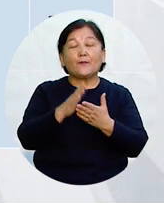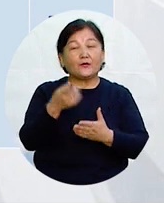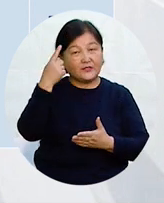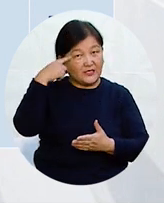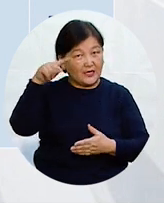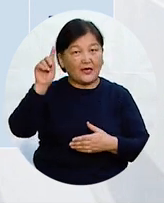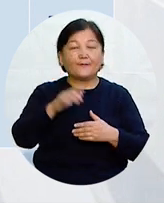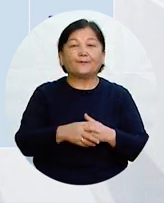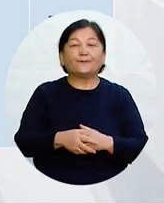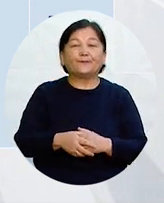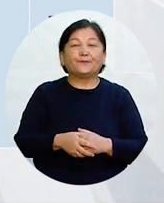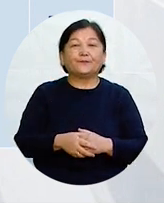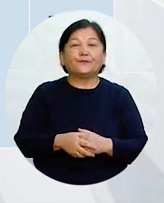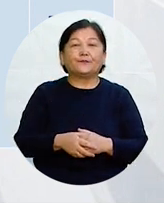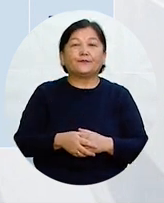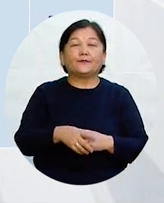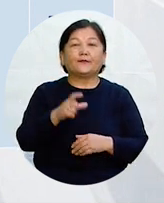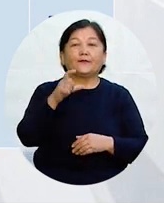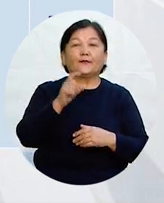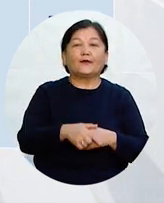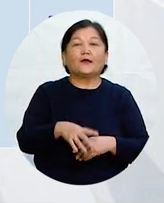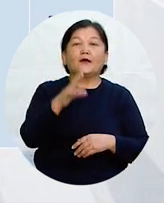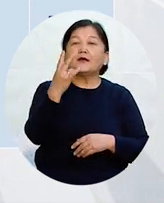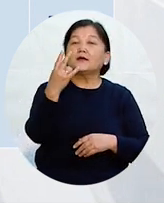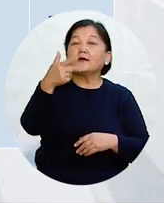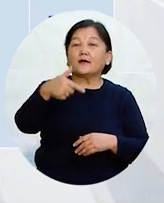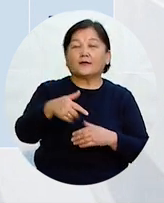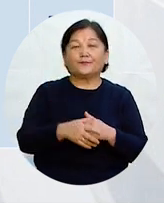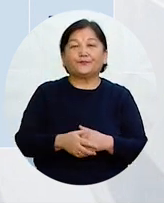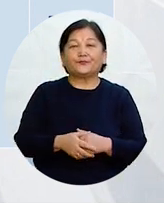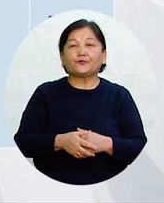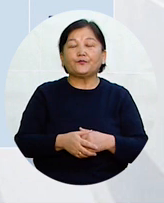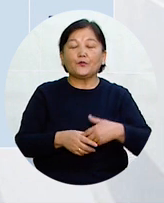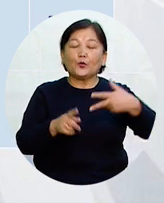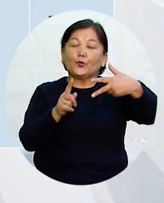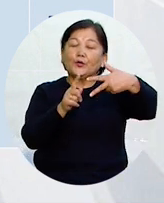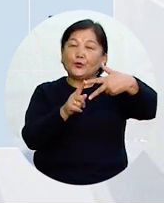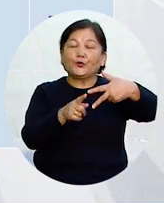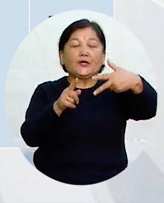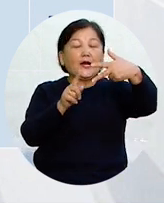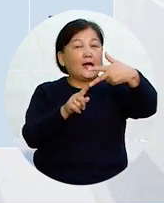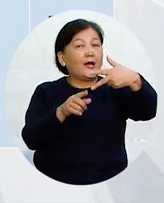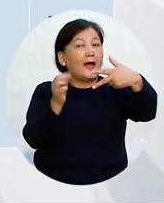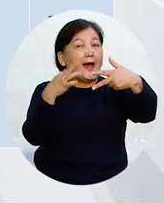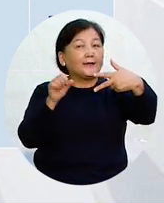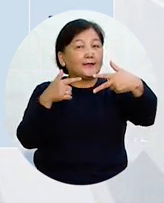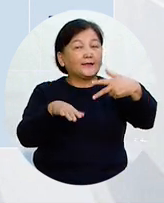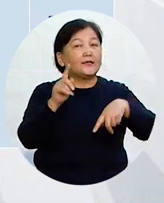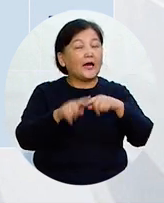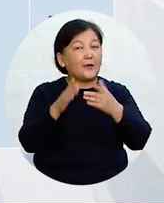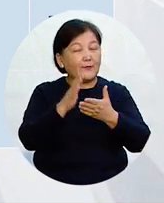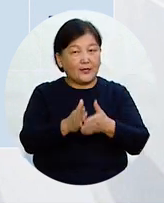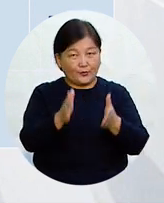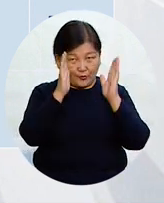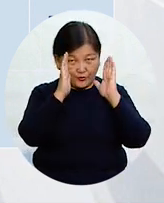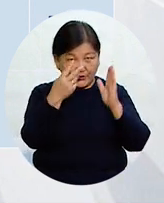За ялангуяа ихэнхлэг ингэ. За үгийн дунд адагт хэрхэн орж байгаа дүрсийг бас онцлон